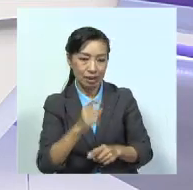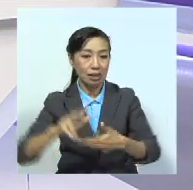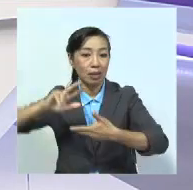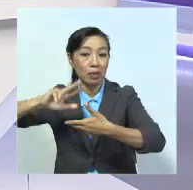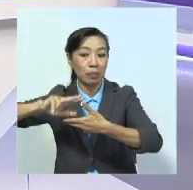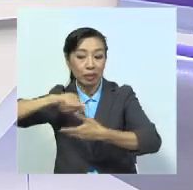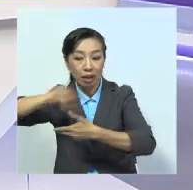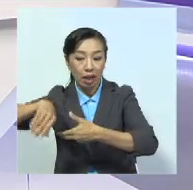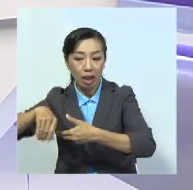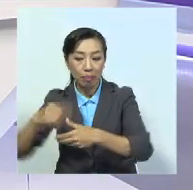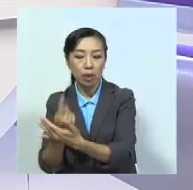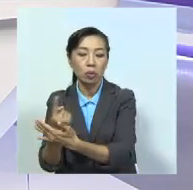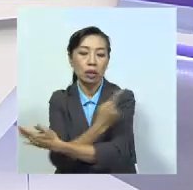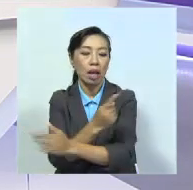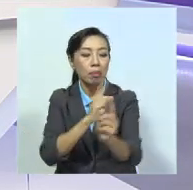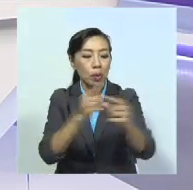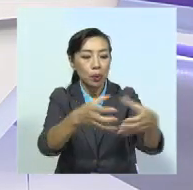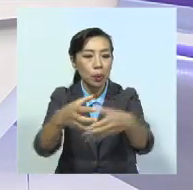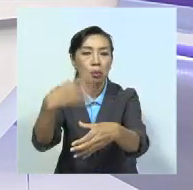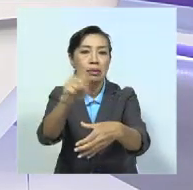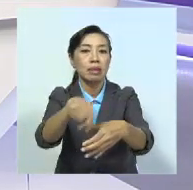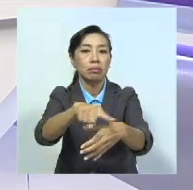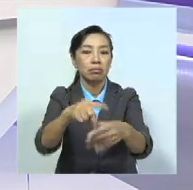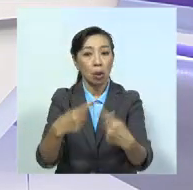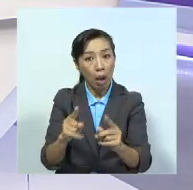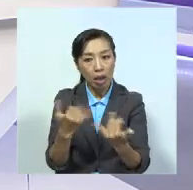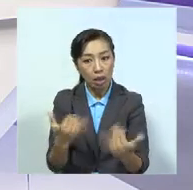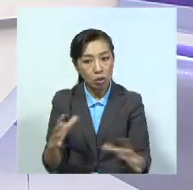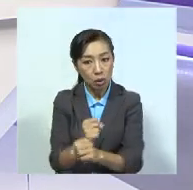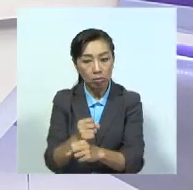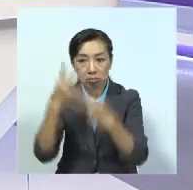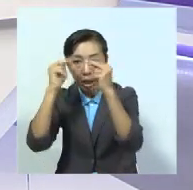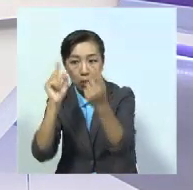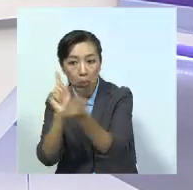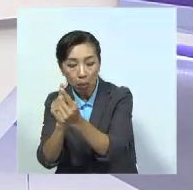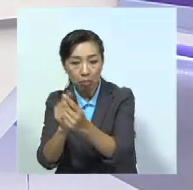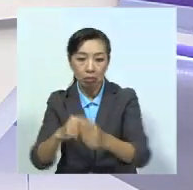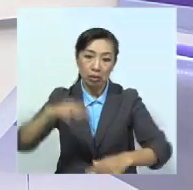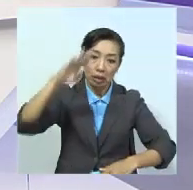จะเป็นร้อยเอกธรรมนัส นี่แหละนะคะเพราะฉะนั้นบ่ายนี้ชัดเจนแน่นอนอย่าเพิ่งไปคาดเดาอะไรก่อนนะคะ